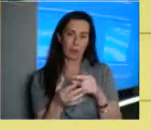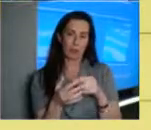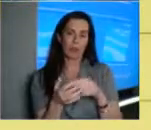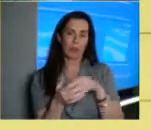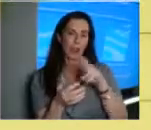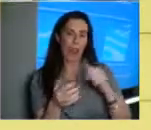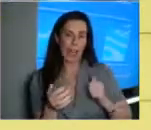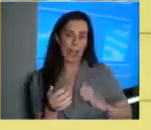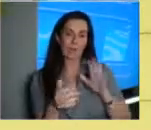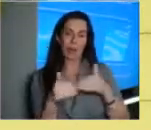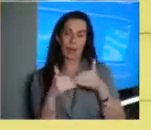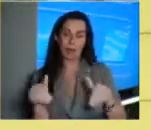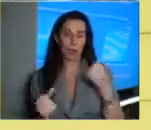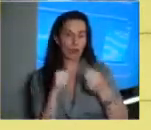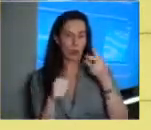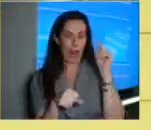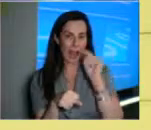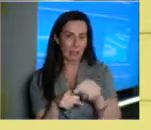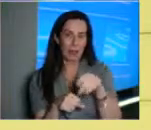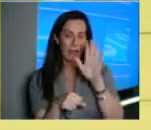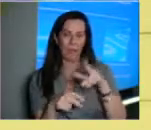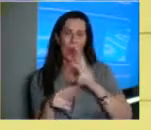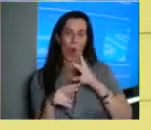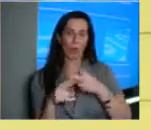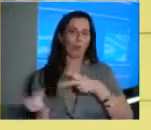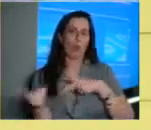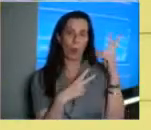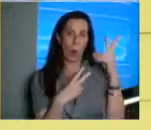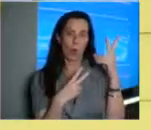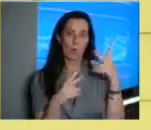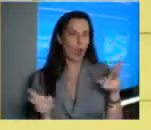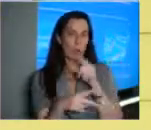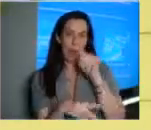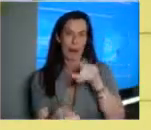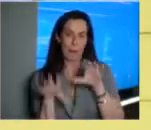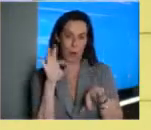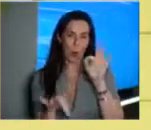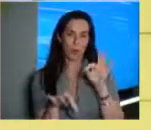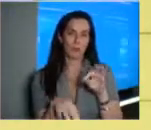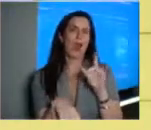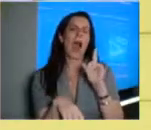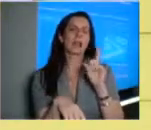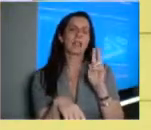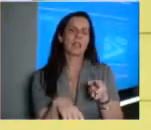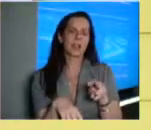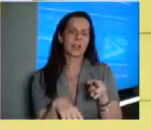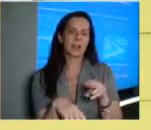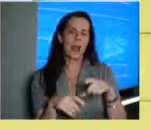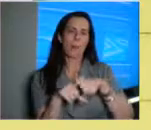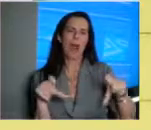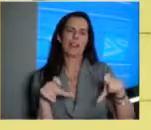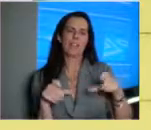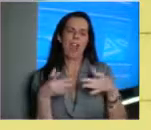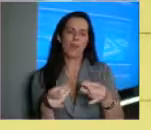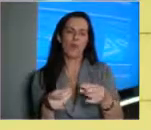חיילים, או אפילו גם נכים שיותר קשה להם להגיע, ואפילו חולים שמאושפזים בבית חולים, הם לא יכולים להגיע לבית שלהם, אז יש מה שנקרא מעטפה כפולה.